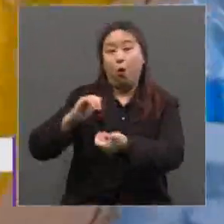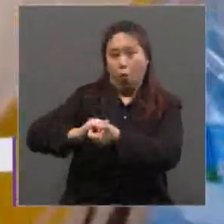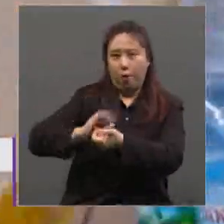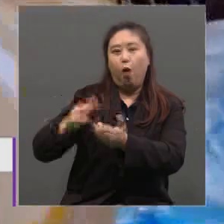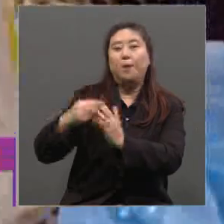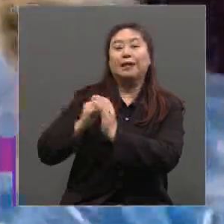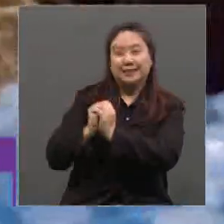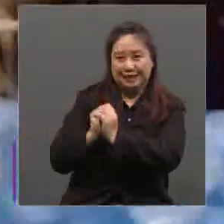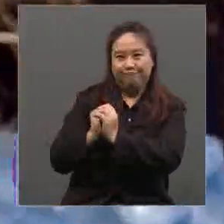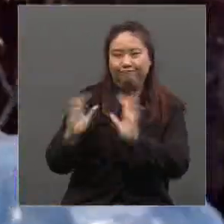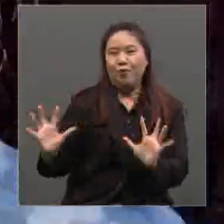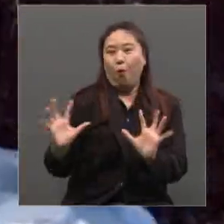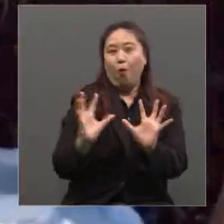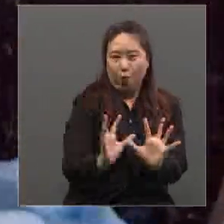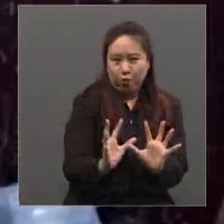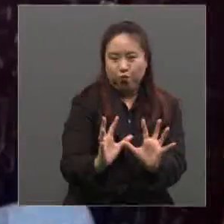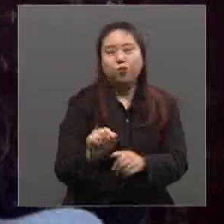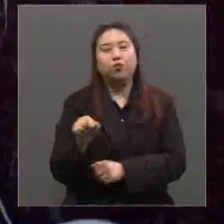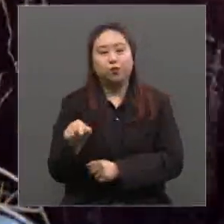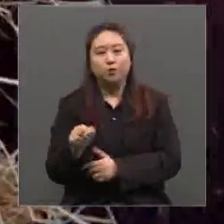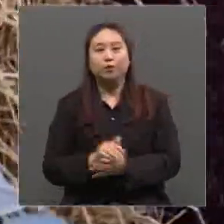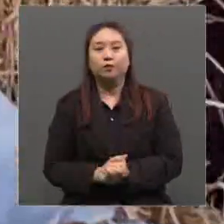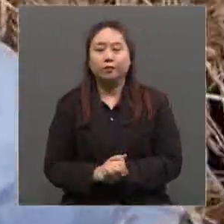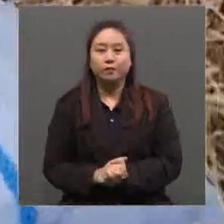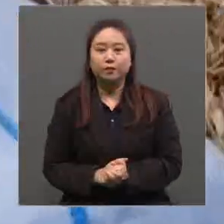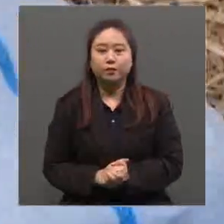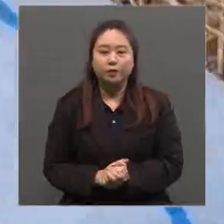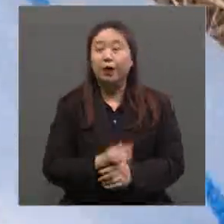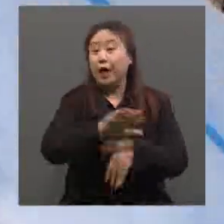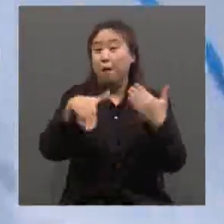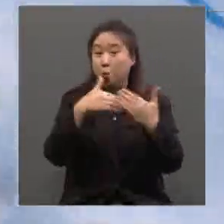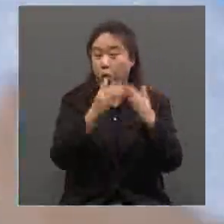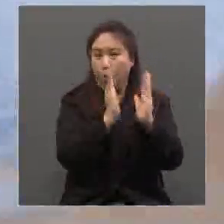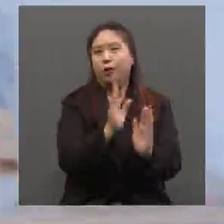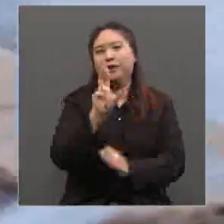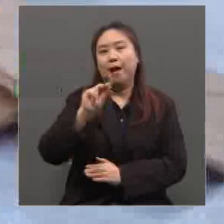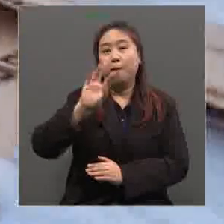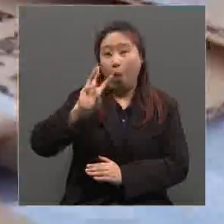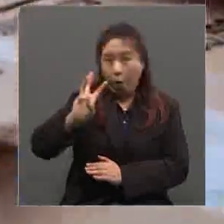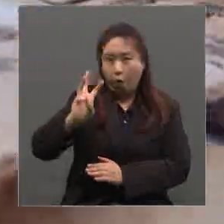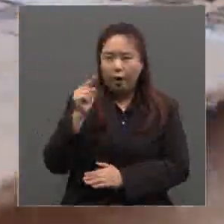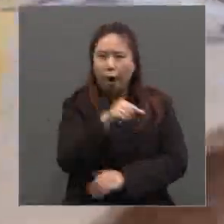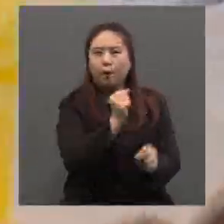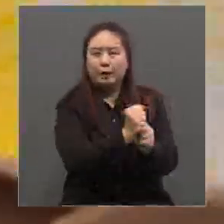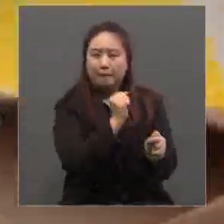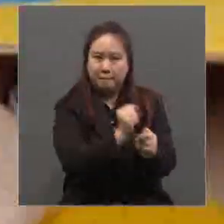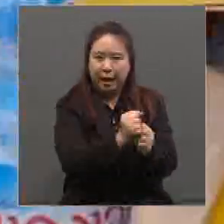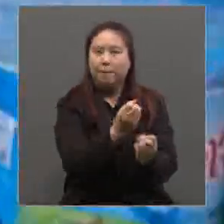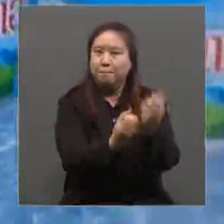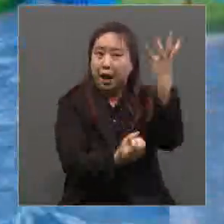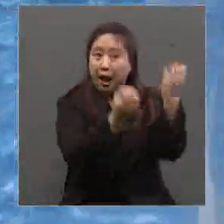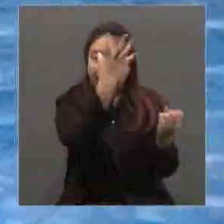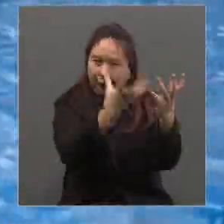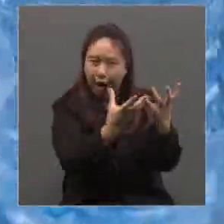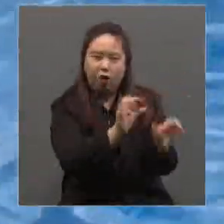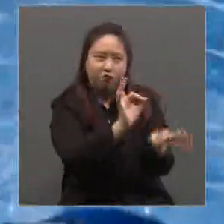ชุดเสือไฟกรมอุทยานแห่งชาติสัตว์ป่าและพันธุ์พืชรวม36นายด้วยกันเข้าไปควบคุมระดับไฟป่าแล้วก็พักค้างแรม